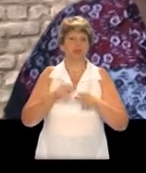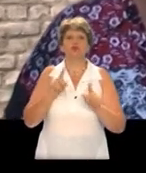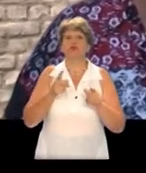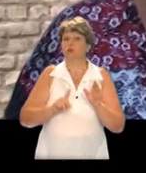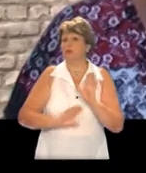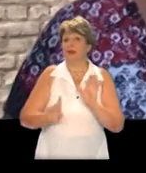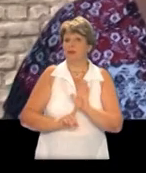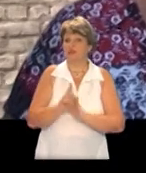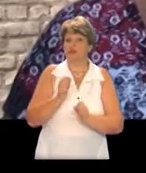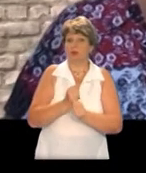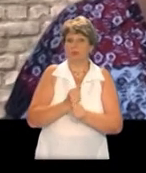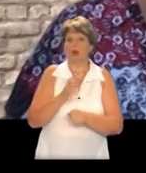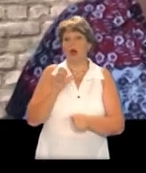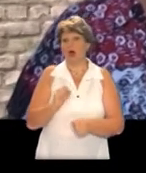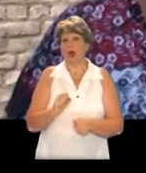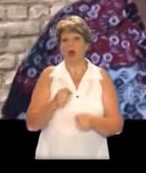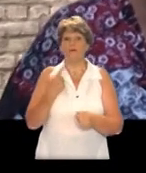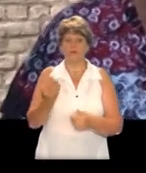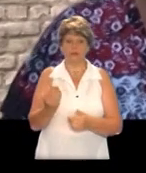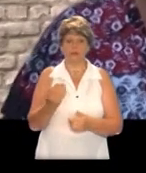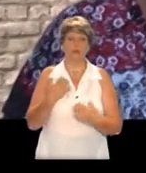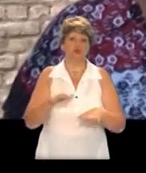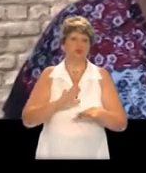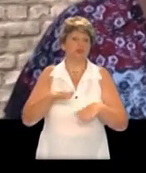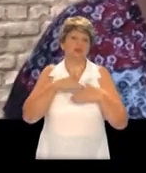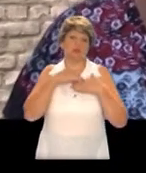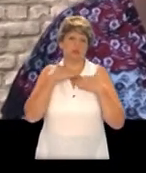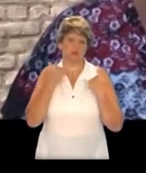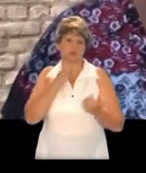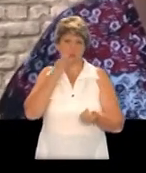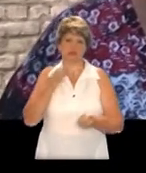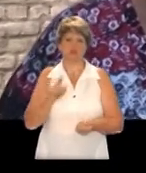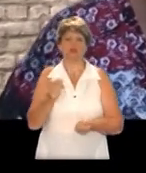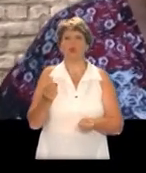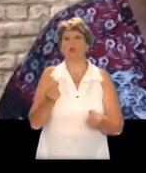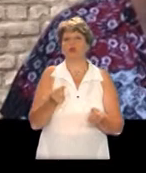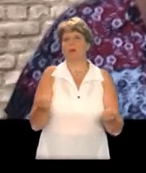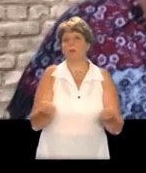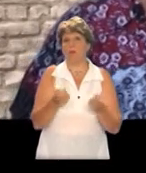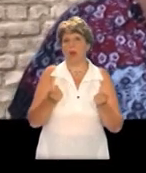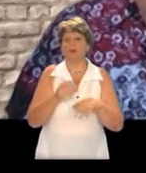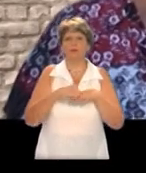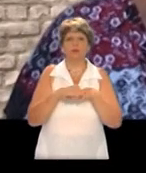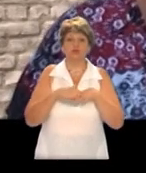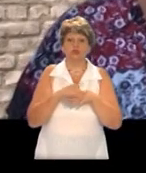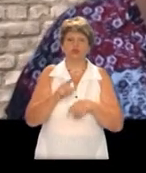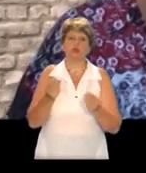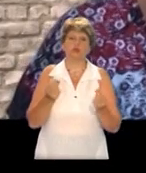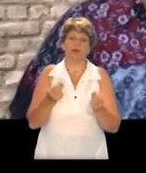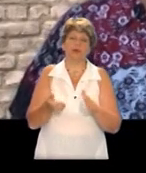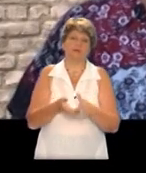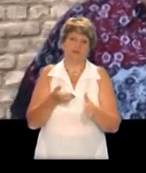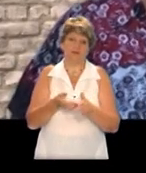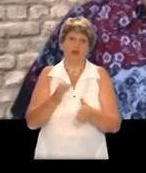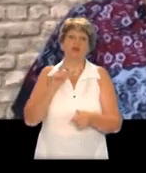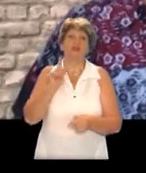приступає до роботи, а підрядник уже не схотів. Сказав, що грошей мало, він зробив розрахунки і грошей мало.